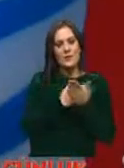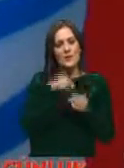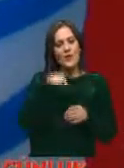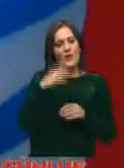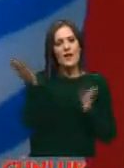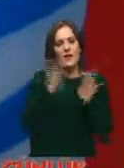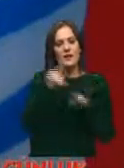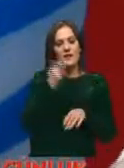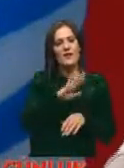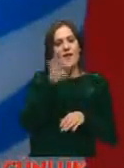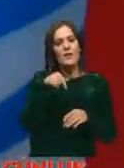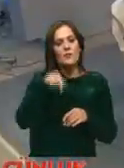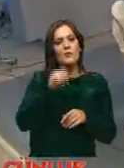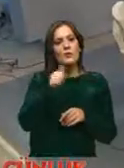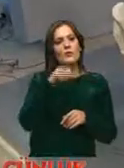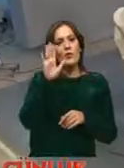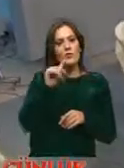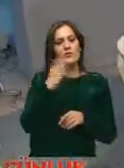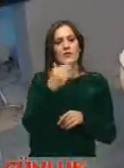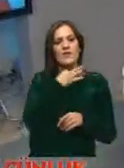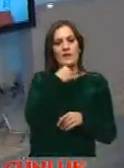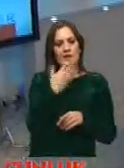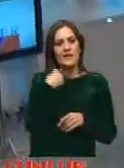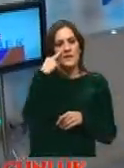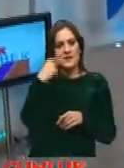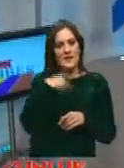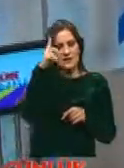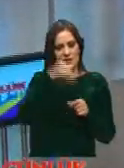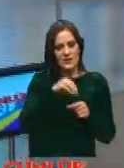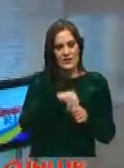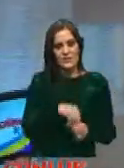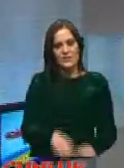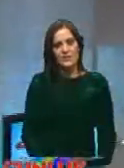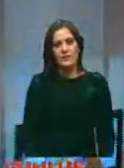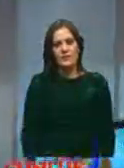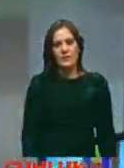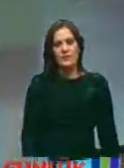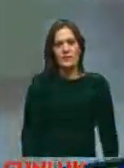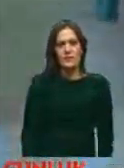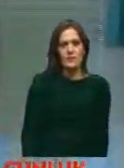programımızı öyle kapatırız. Haydi efendim, bugünlük hoşça kalın. Çok teşekkür ediyoruz izlediğiniz için. Evet.